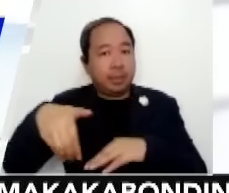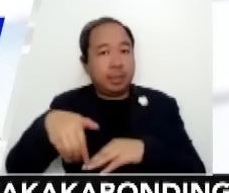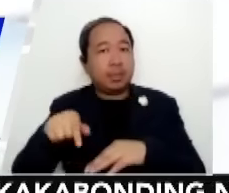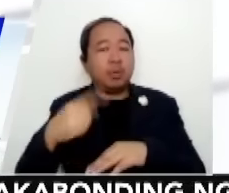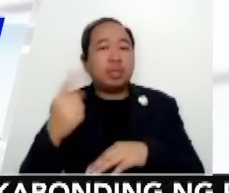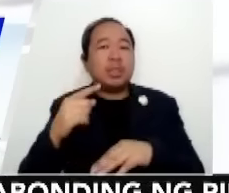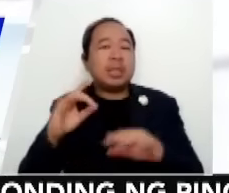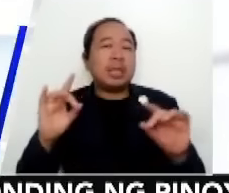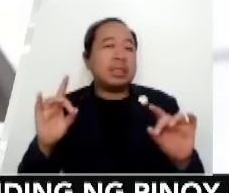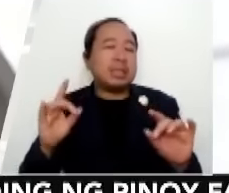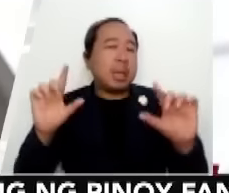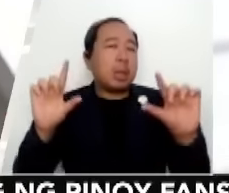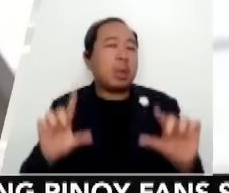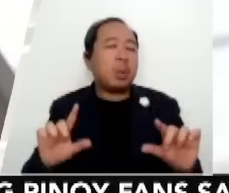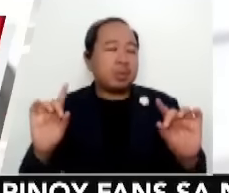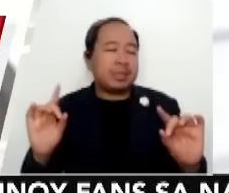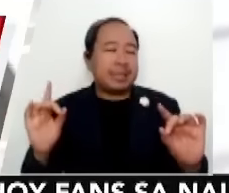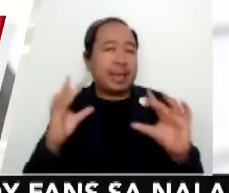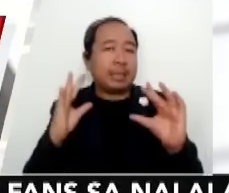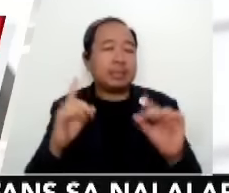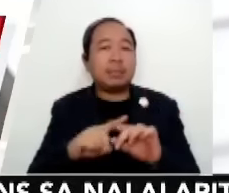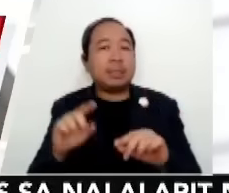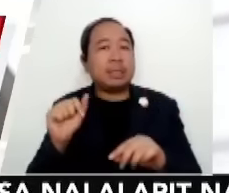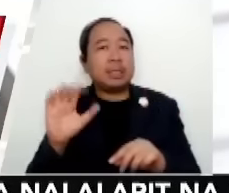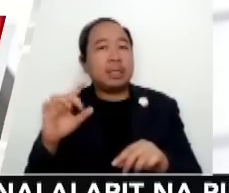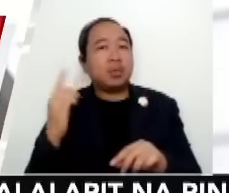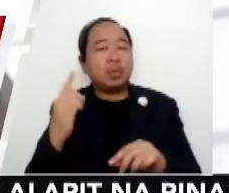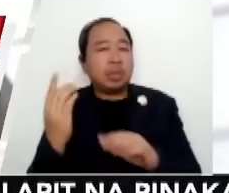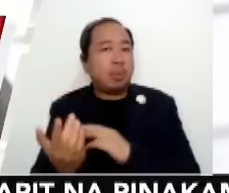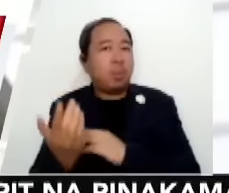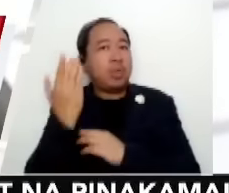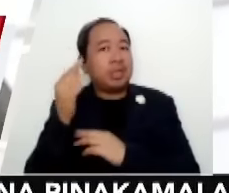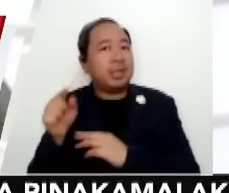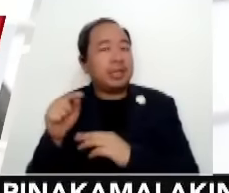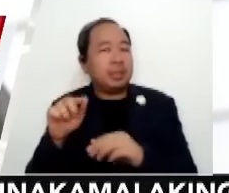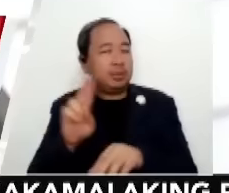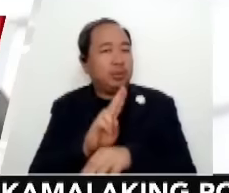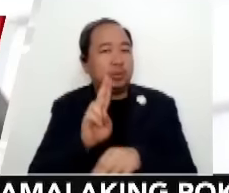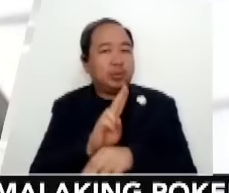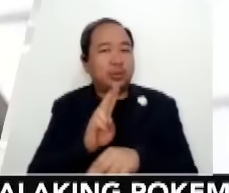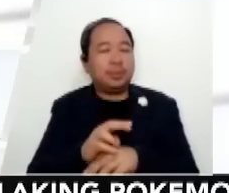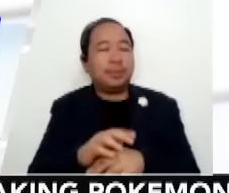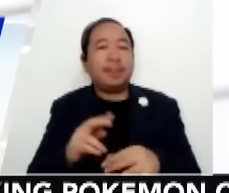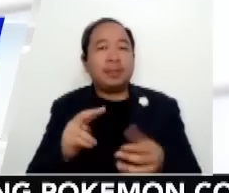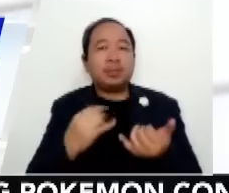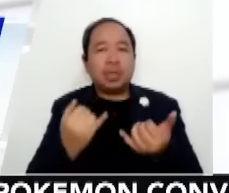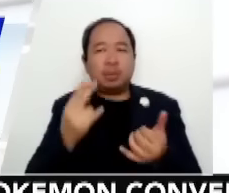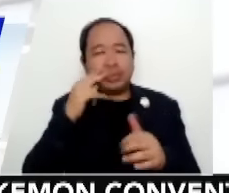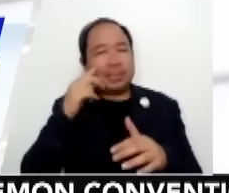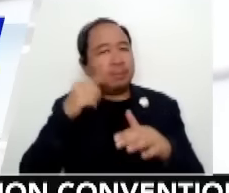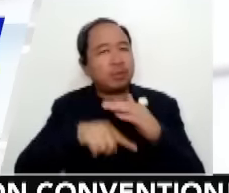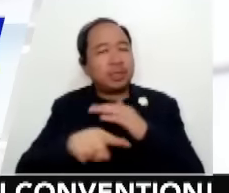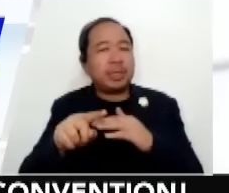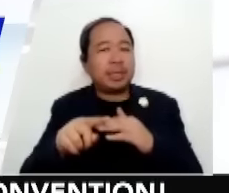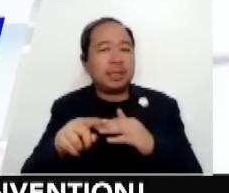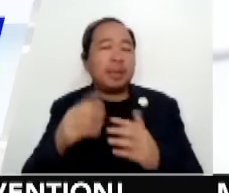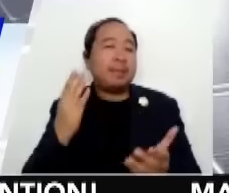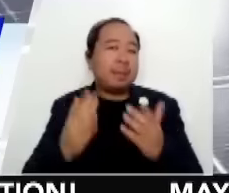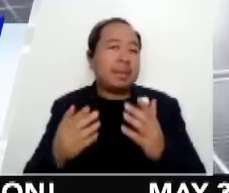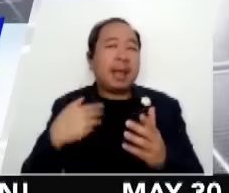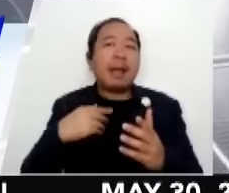yung mga aircon is sa morning siya active, okay. Most likely. So, pero project namin kakat siya ng 50% sa loads